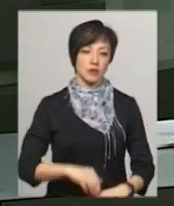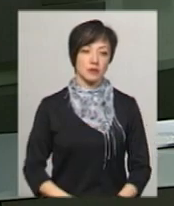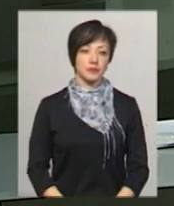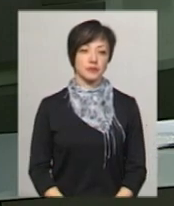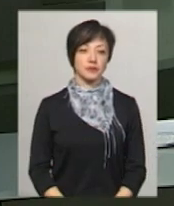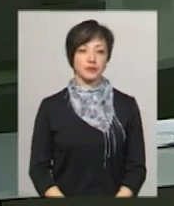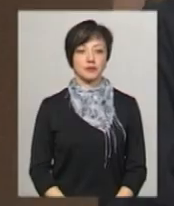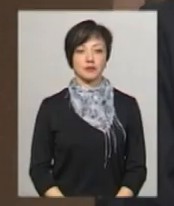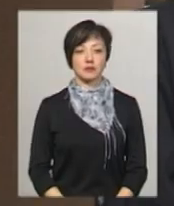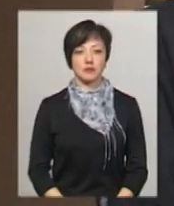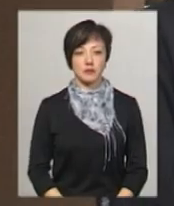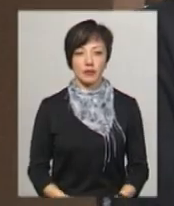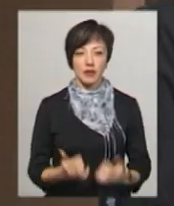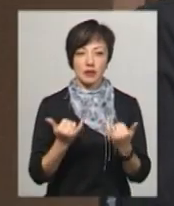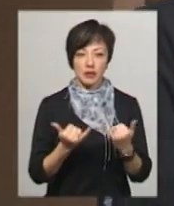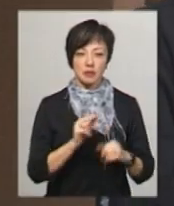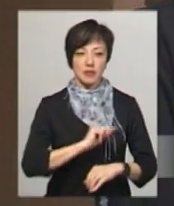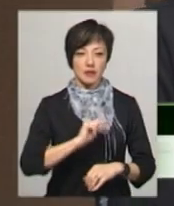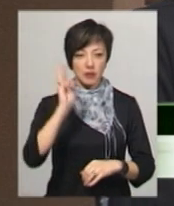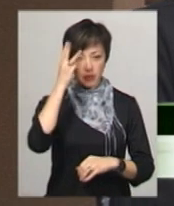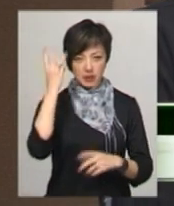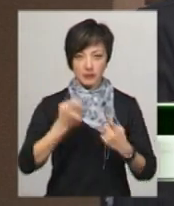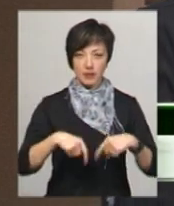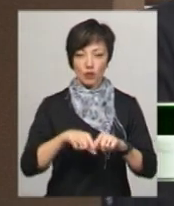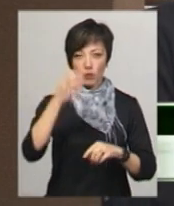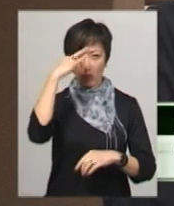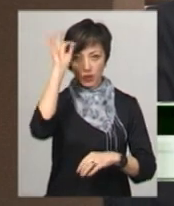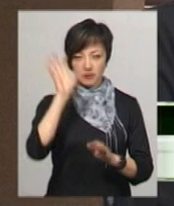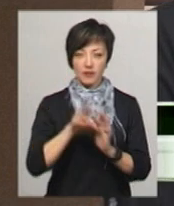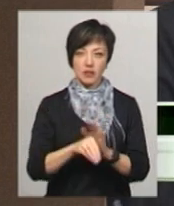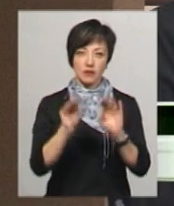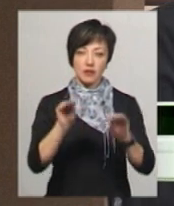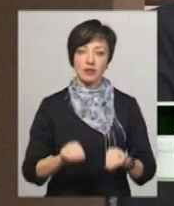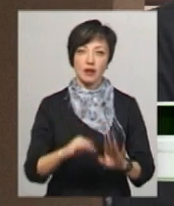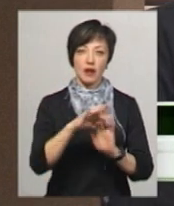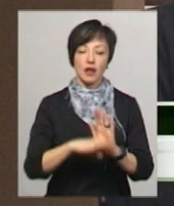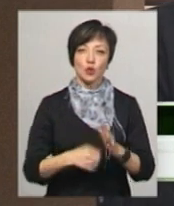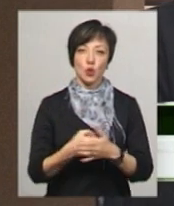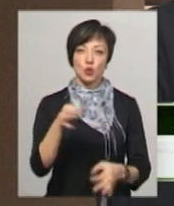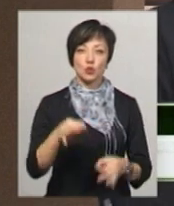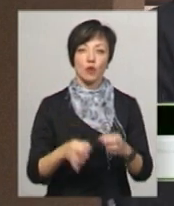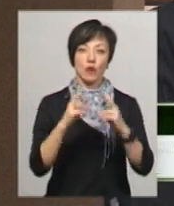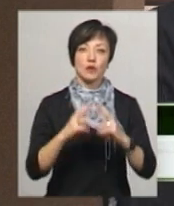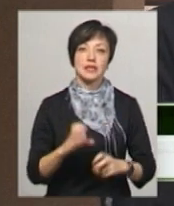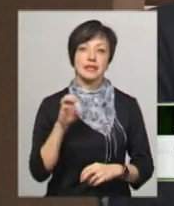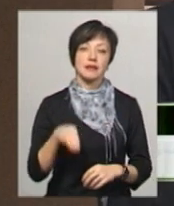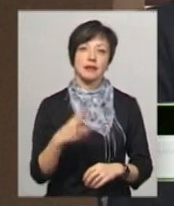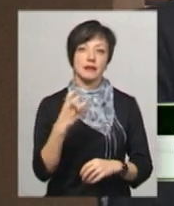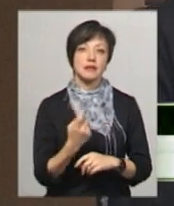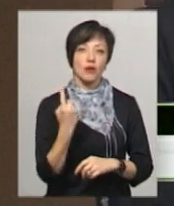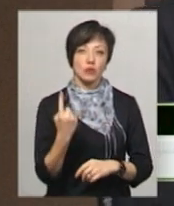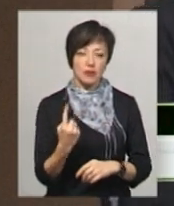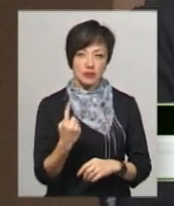Олексюк. Наразі працівниками Хмельницького відділу поліції внесено відомості до єдиного реєстру досудових розслідувань за статтею